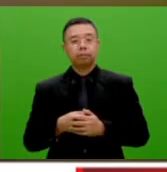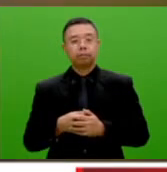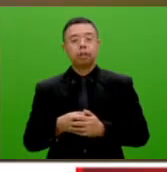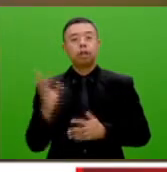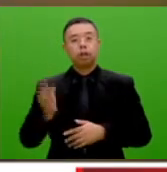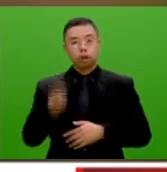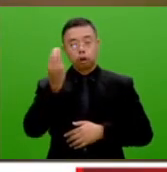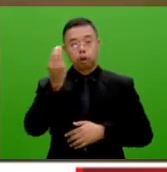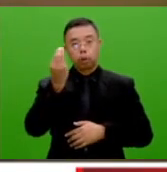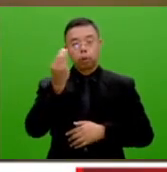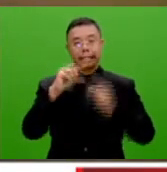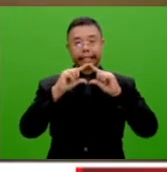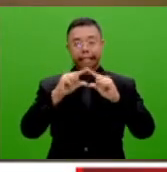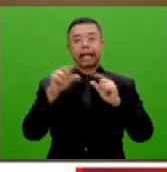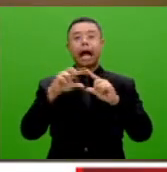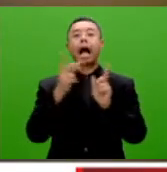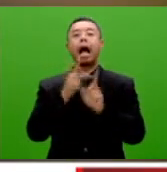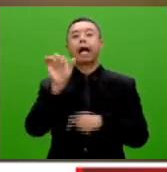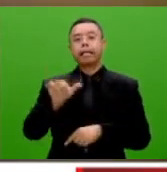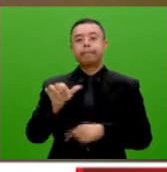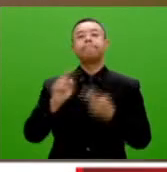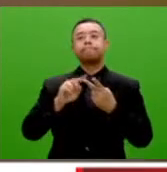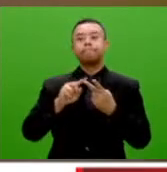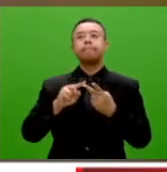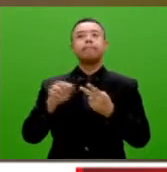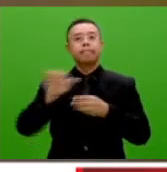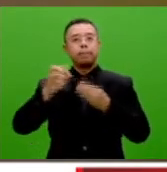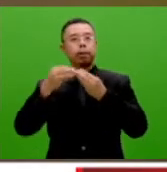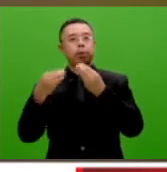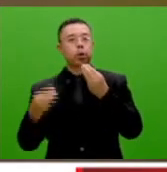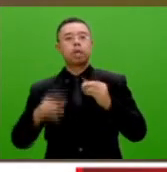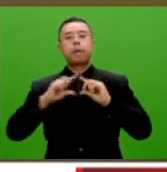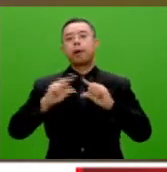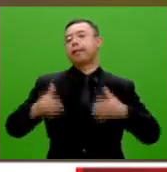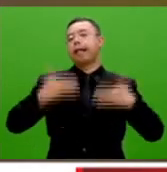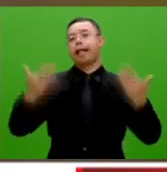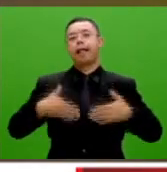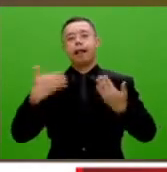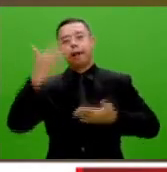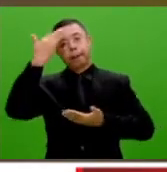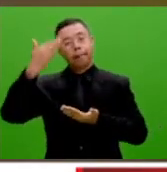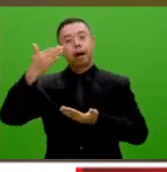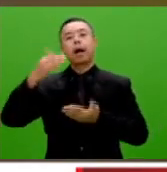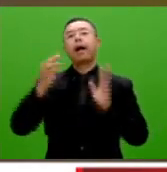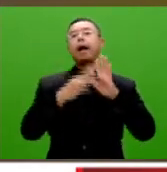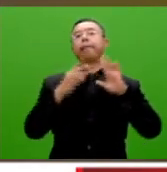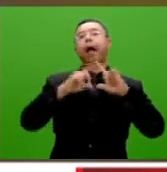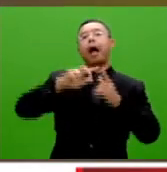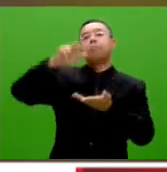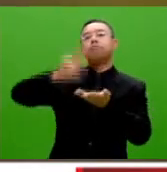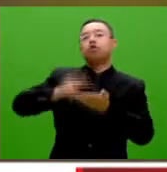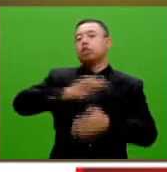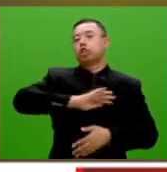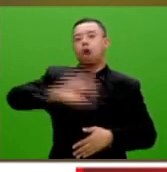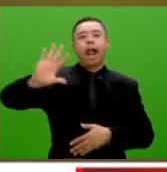Ketua Umum Demokrat Agus Harimurti Yudhoyono bersama jajaran elit Partai Demokrat bergembira atas putusan Mahkamah Agung yang menolak